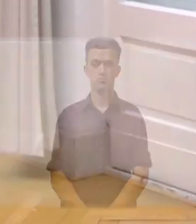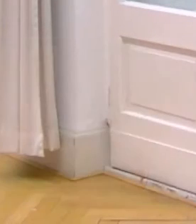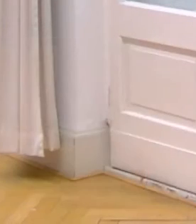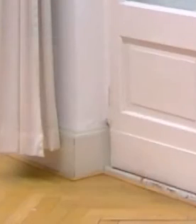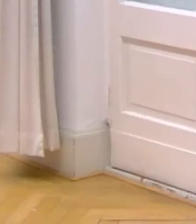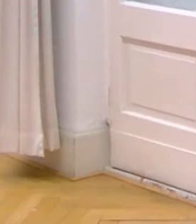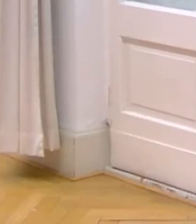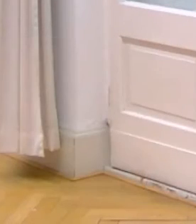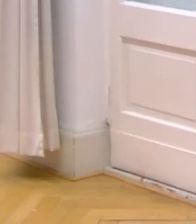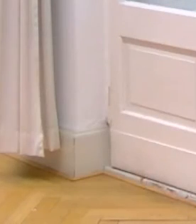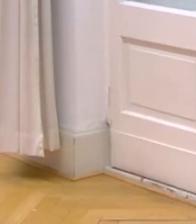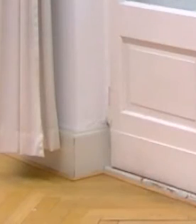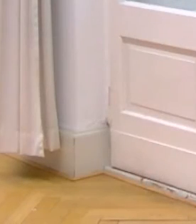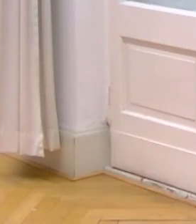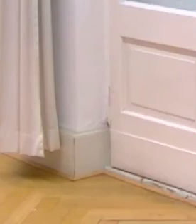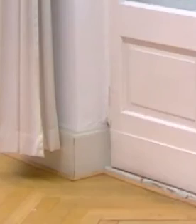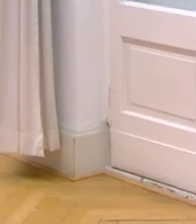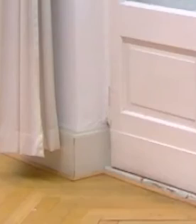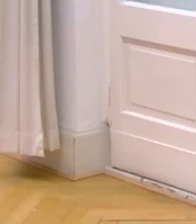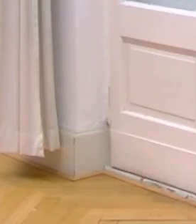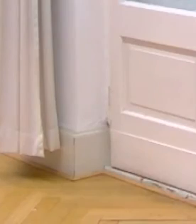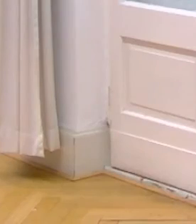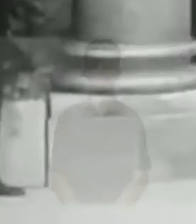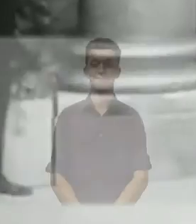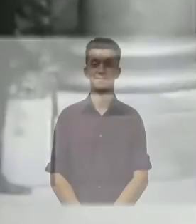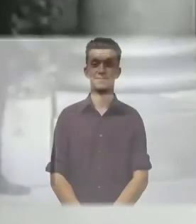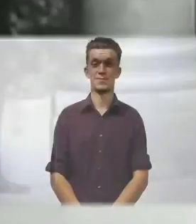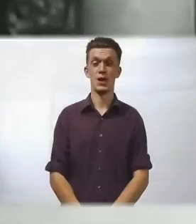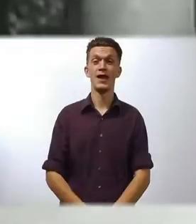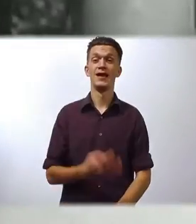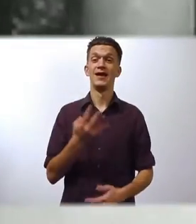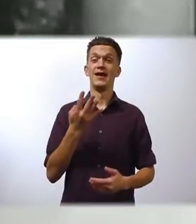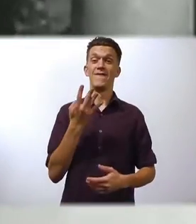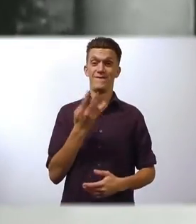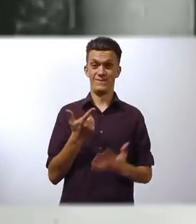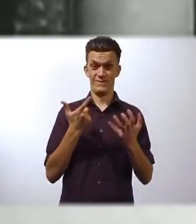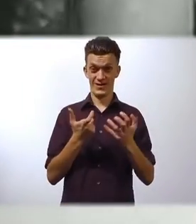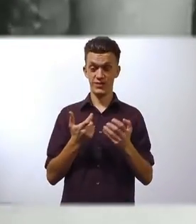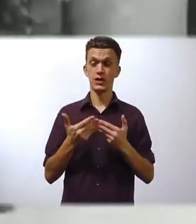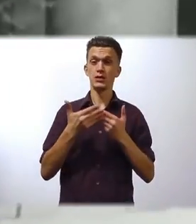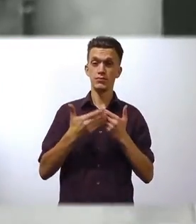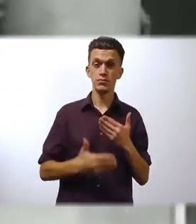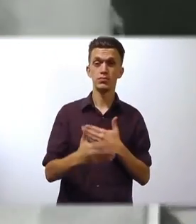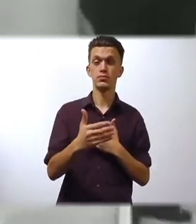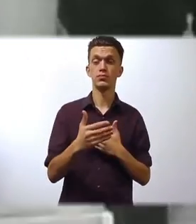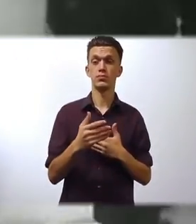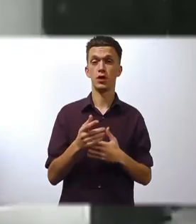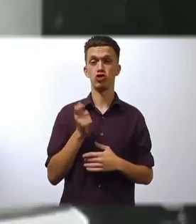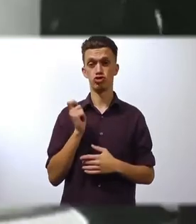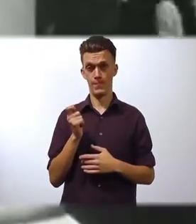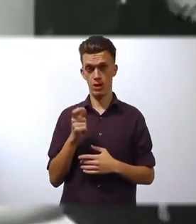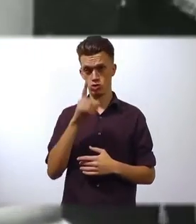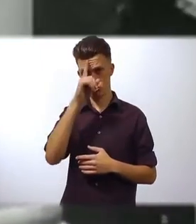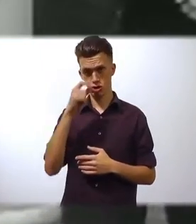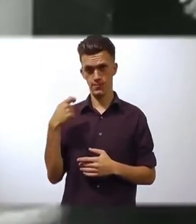einen ersten Ansatz, diese Beziehungen zu verbessern. Mit dem Jahr 1974 wird immer dann das Paar